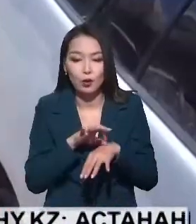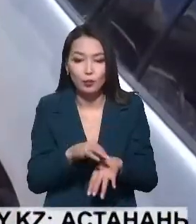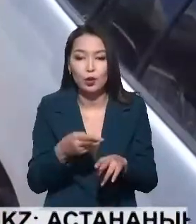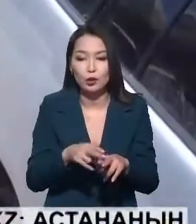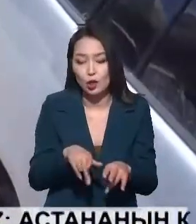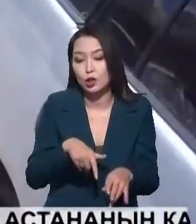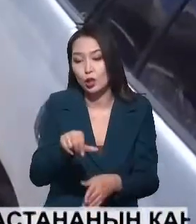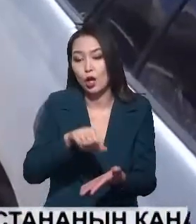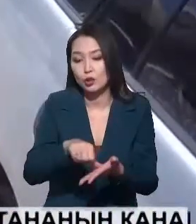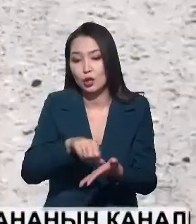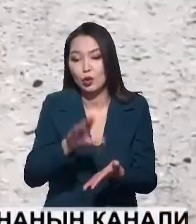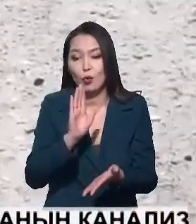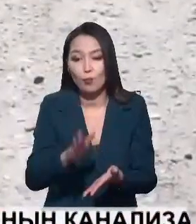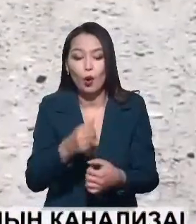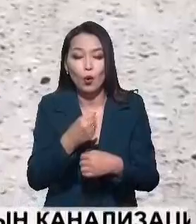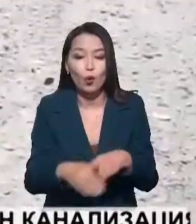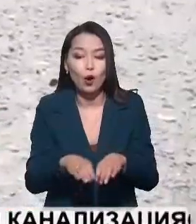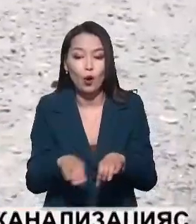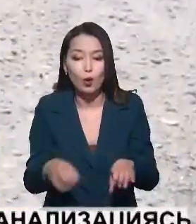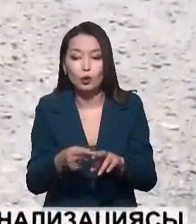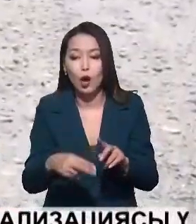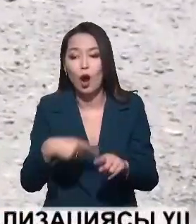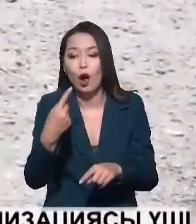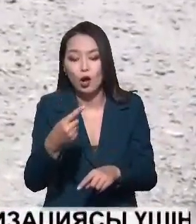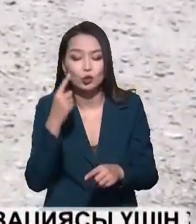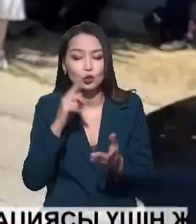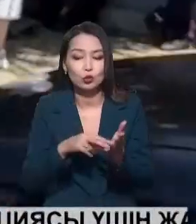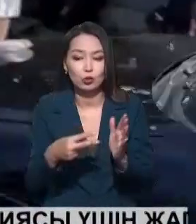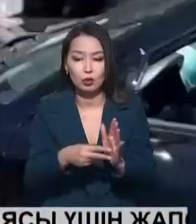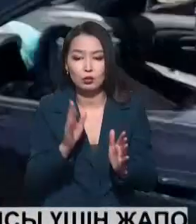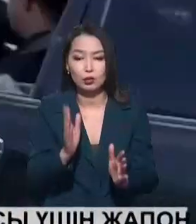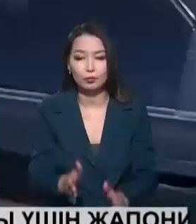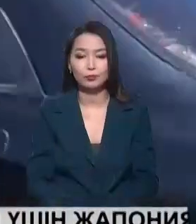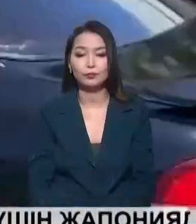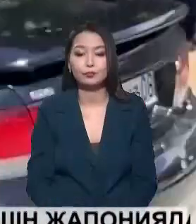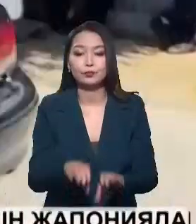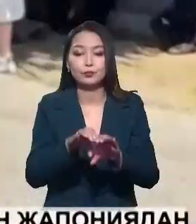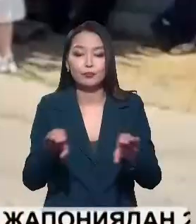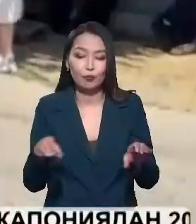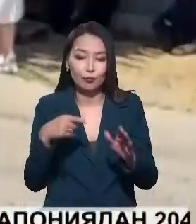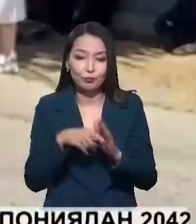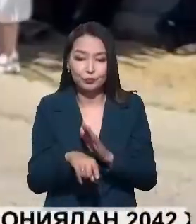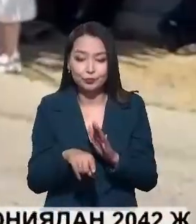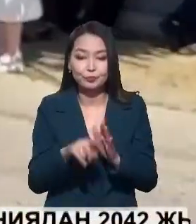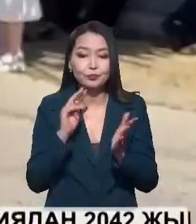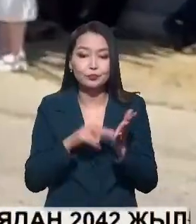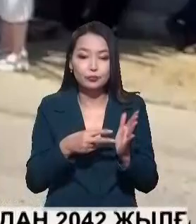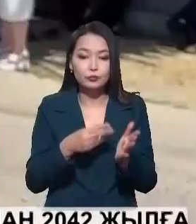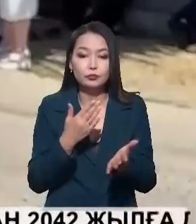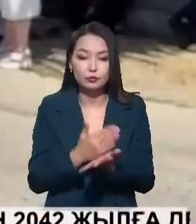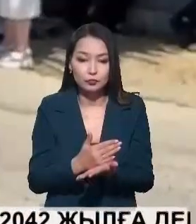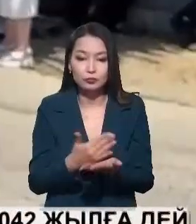деп отыр. Ал орталық кәріз жүйесіне қосу алдағы жылдардың еншісінде дейді. Кәріз тазалық құрылыстары. Ол